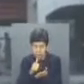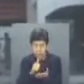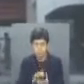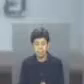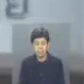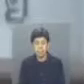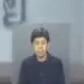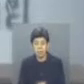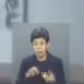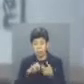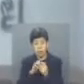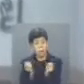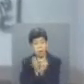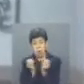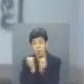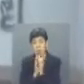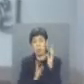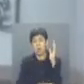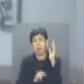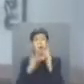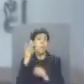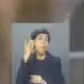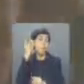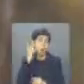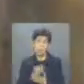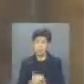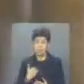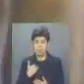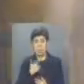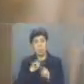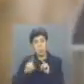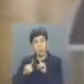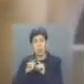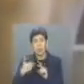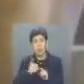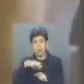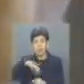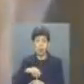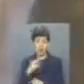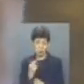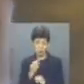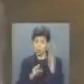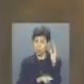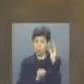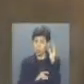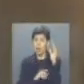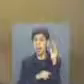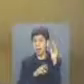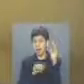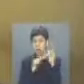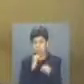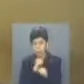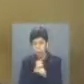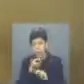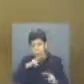ลังเกิดเหตุความวุ่นวายในเรือนจำจังหวัดตรังเมื่อวานนี้ทำให้เรือนจำหลายแห่งอย่างที่เกาะสมุยสุราษฎร์ธานีและระนองนำกำลังเข้าตรว